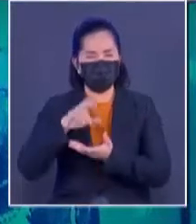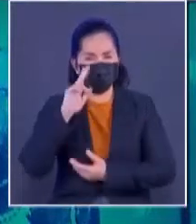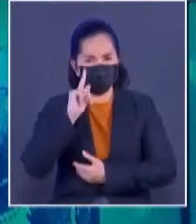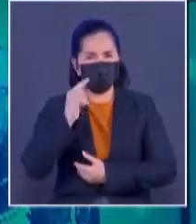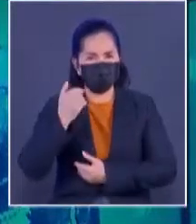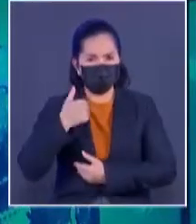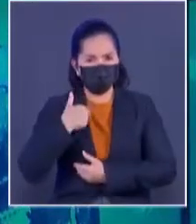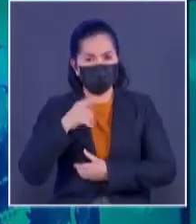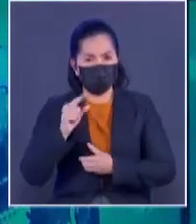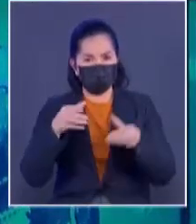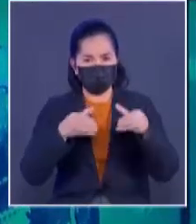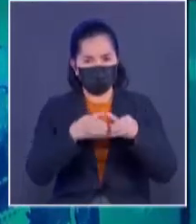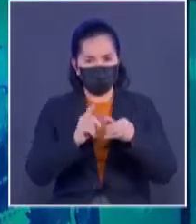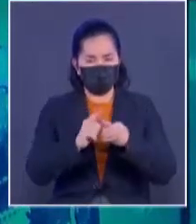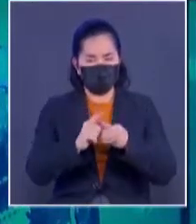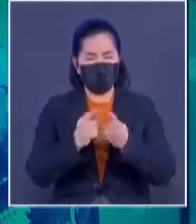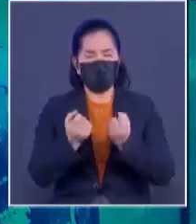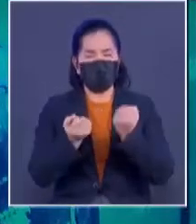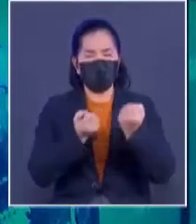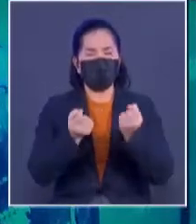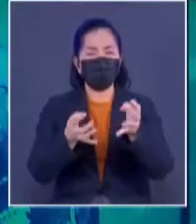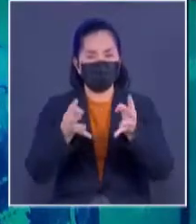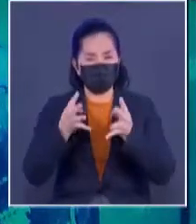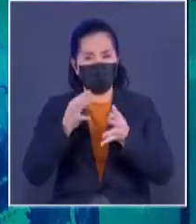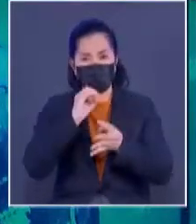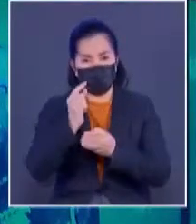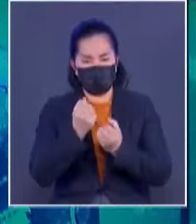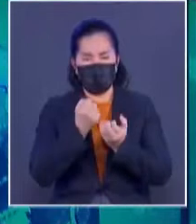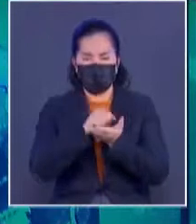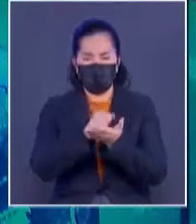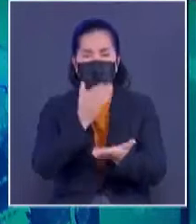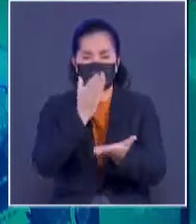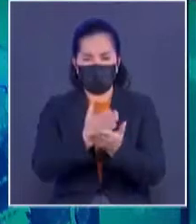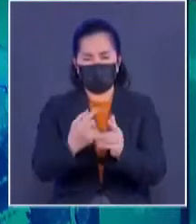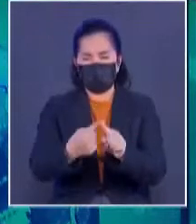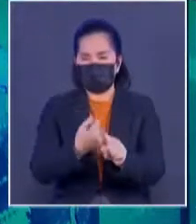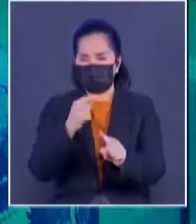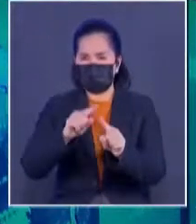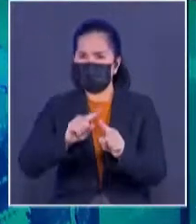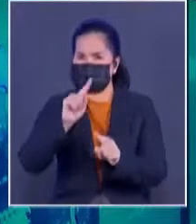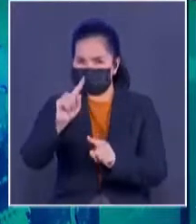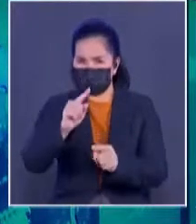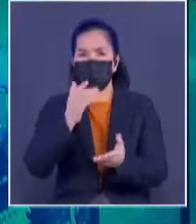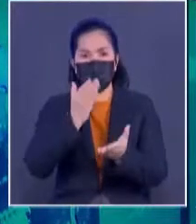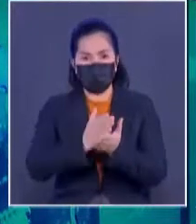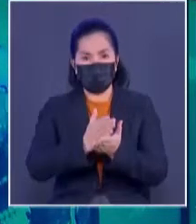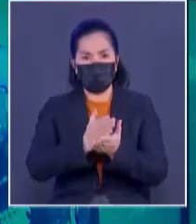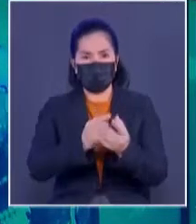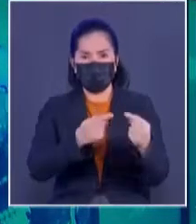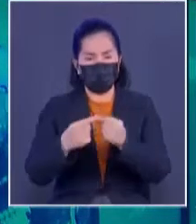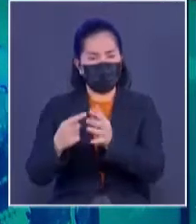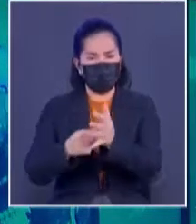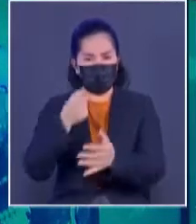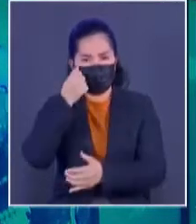มาพันธ์ขนส่งครับเขาจะนัดรวมตัวกันหยุดเดินรถนะครับในวันที่1พฤศจิกายนนี้หยุดทีนึง7วันรวด